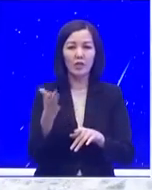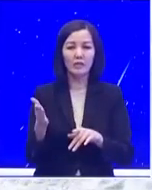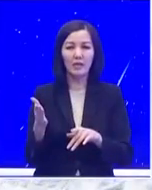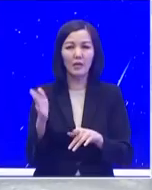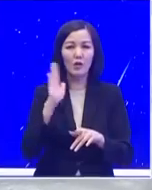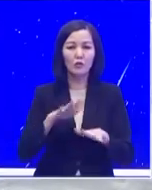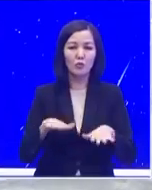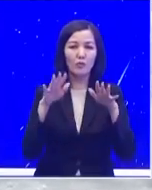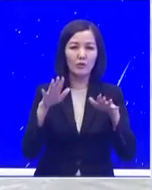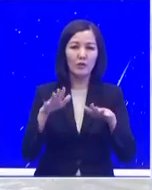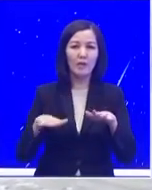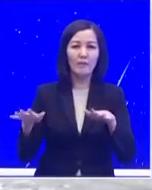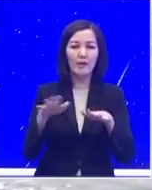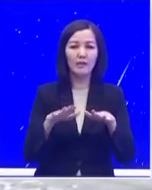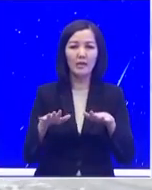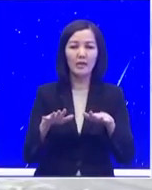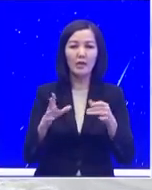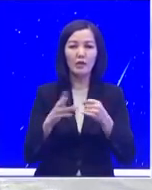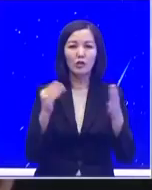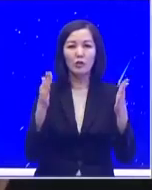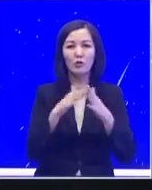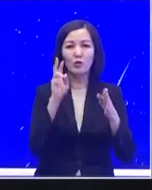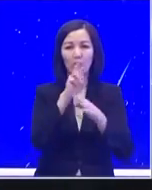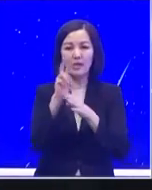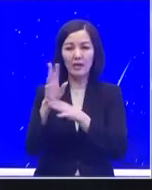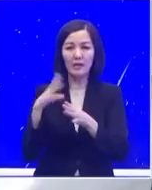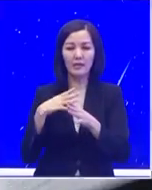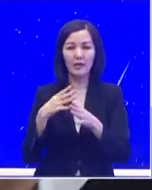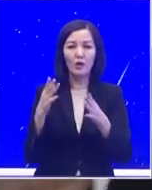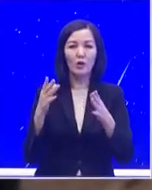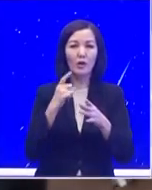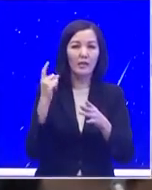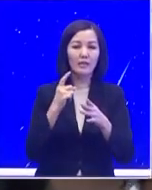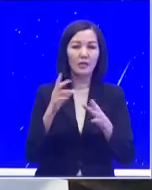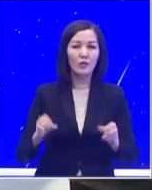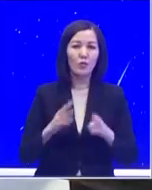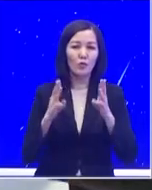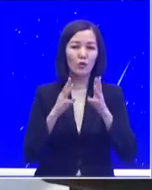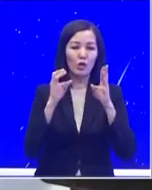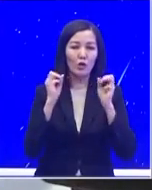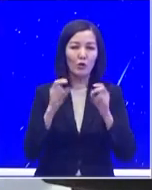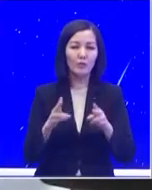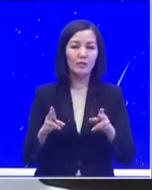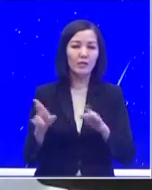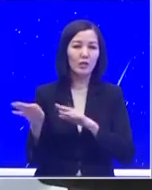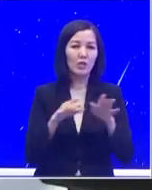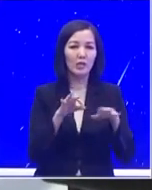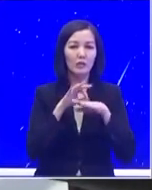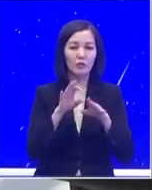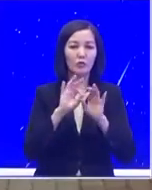қаупы бар аймақта орналасқан жеке сектордағы үйлерді аралады. Әр үйелеріне өрт қауіпсіздік шараларын түсіндіру жұмыстарын